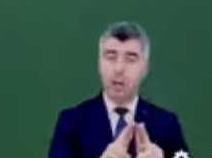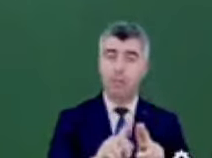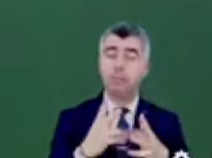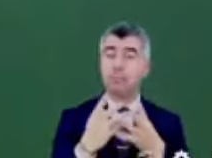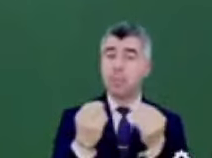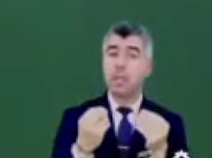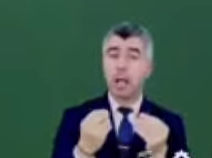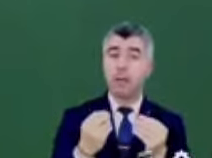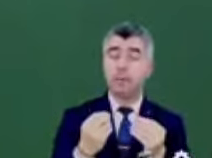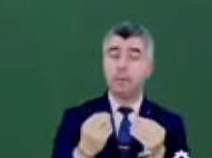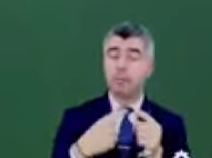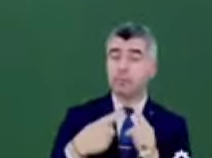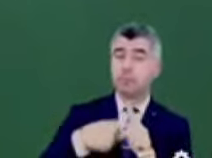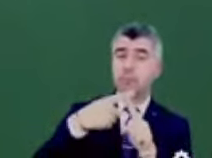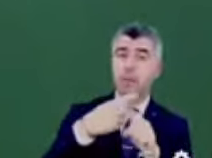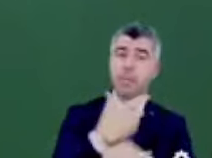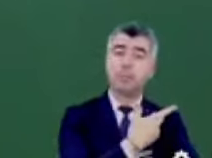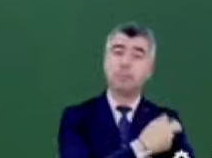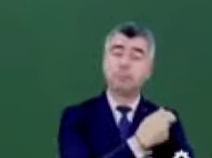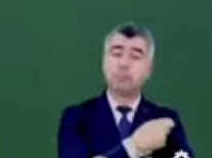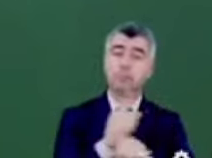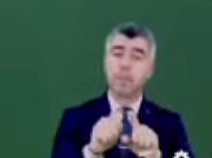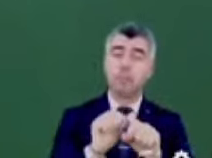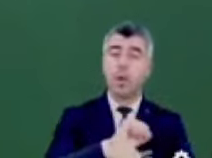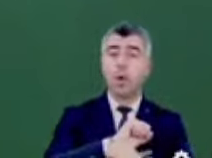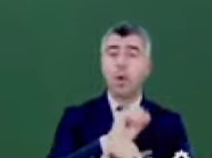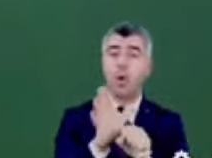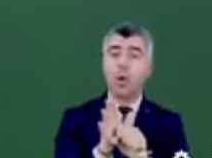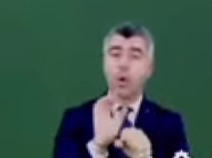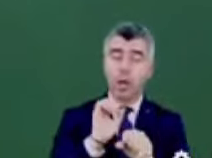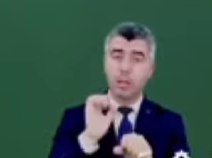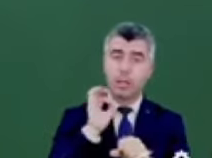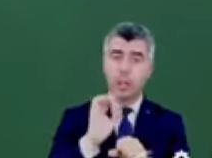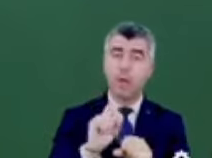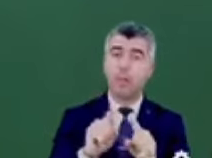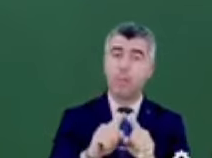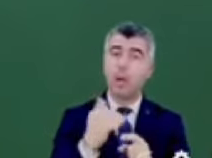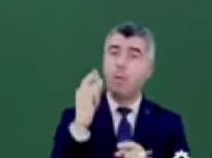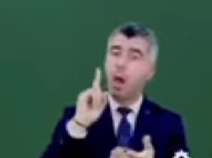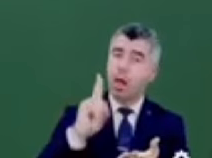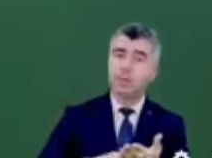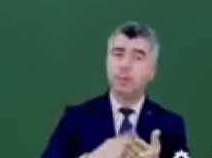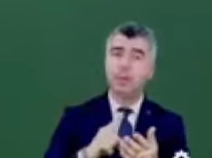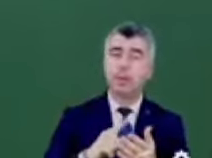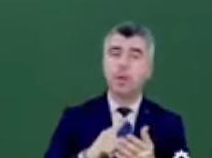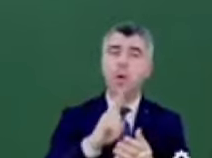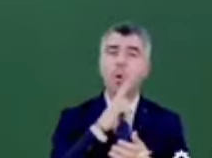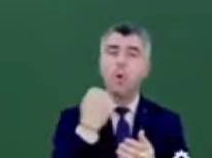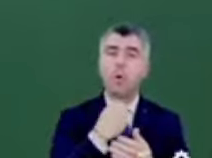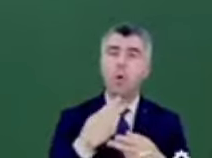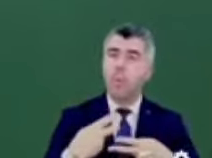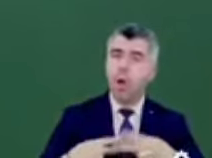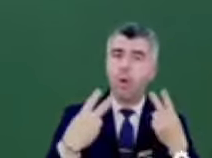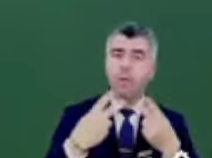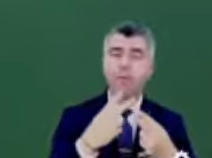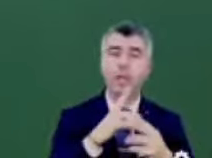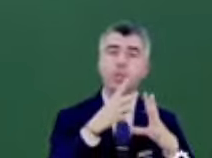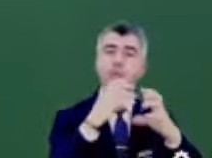الجرعات من هذا اللقاح وشيء طبيعي ان الحكومه تخرج بتفسير الاجابه على تساؤلات